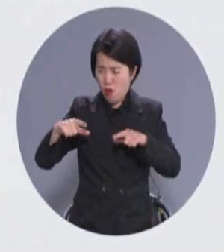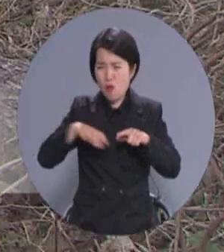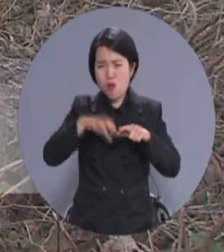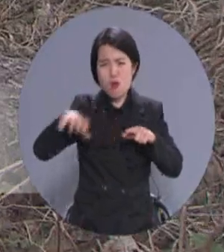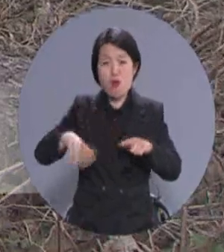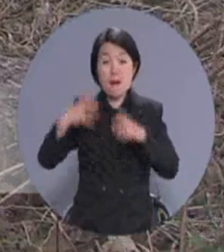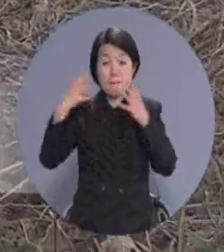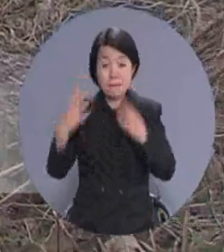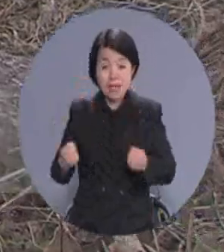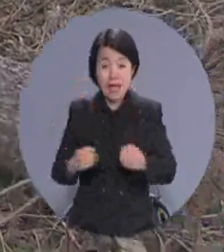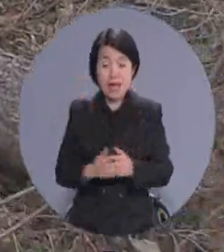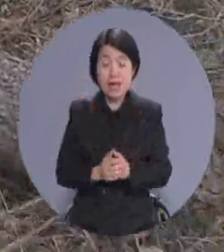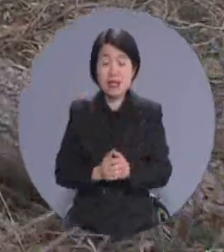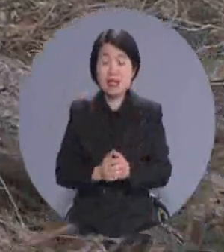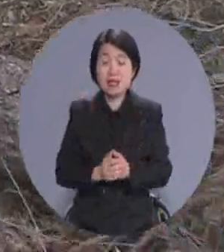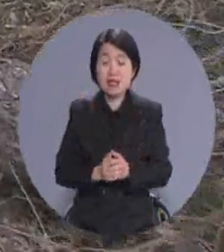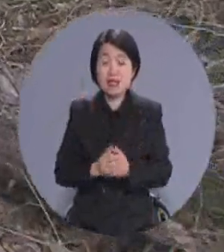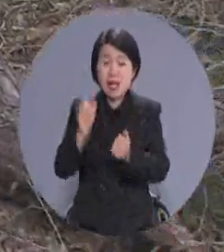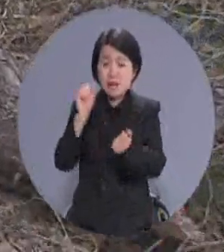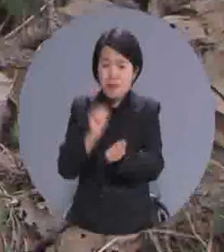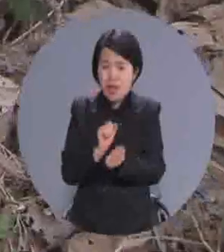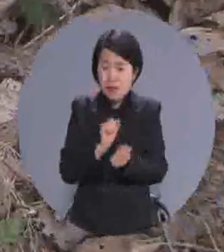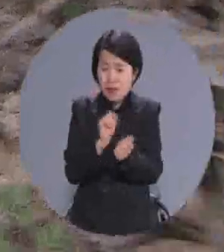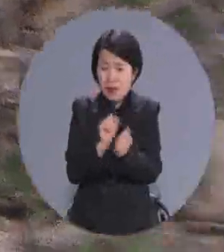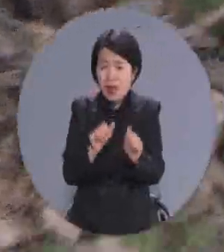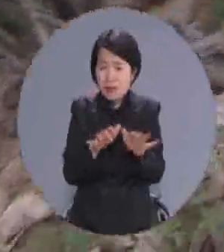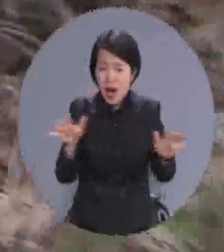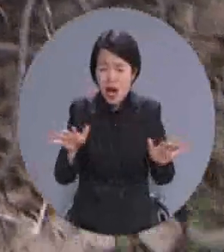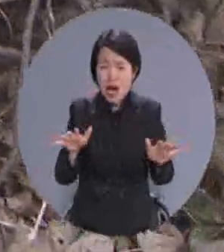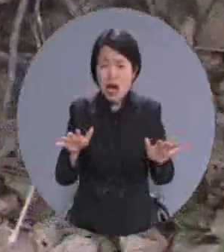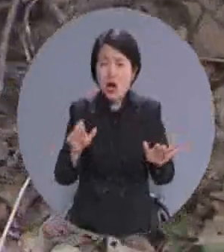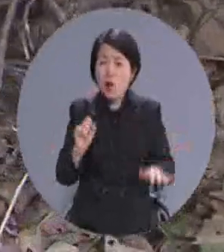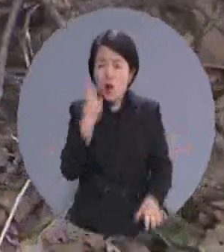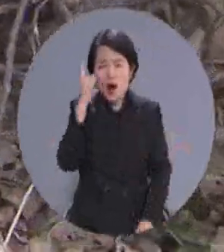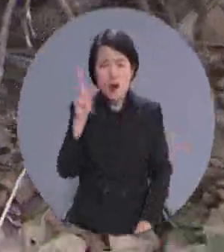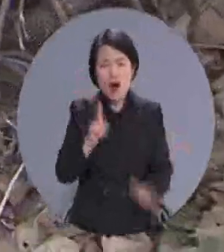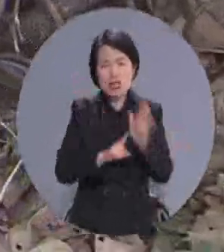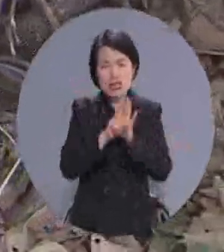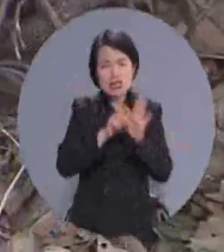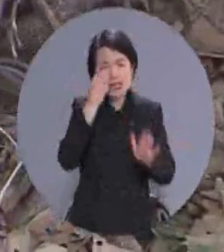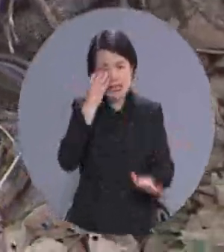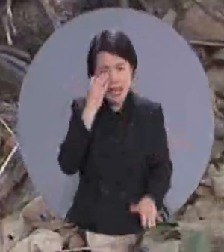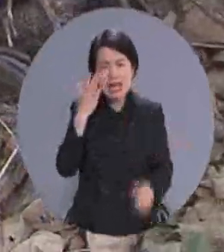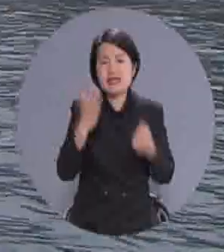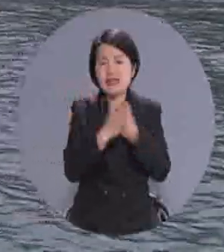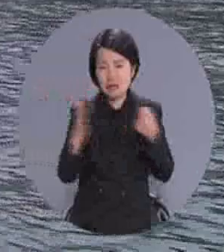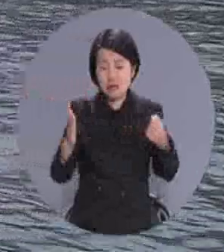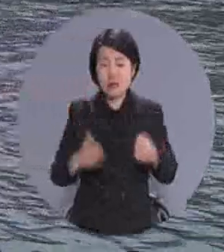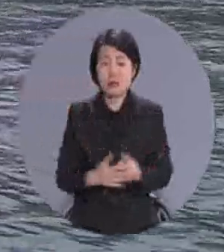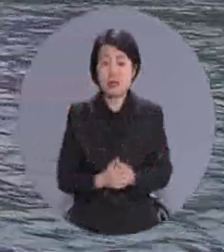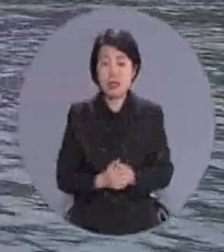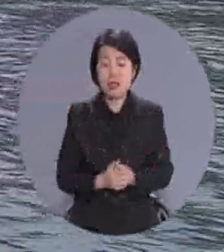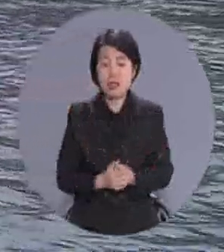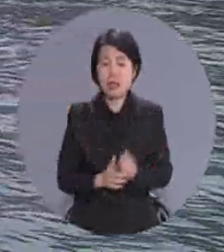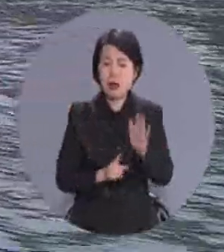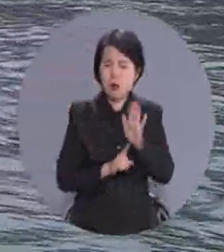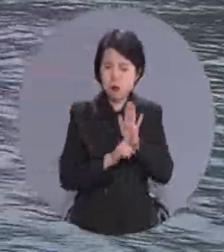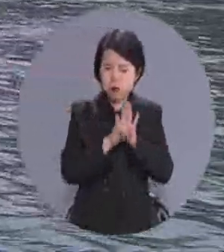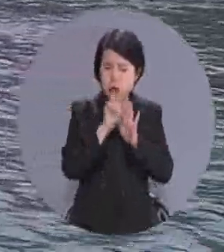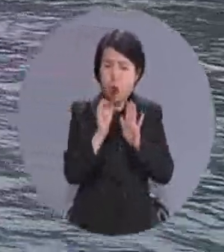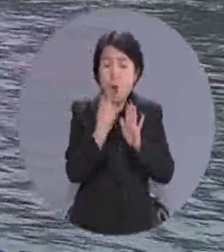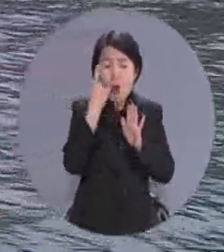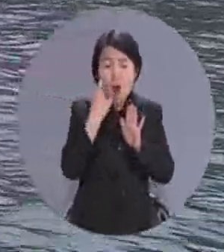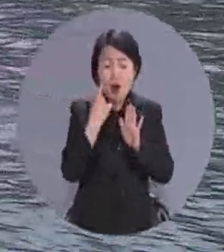있습니다. 소나무 재선충병의 확산은 기후변화가 가장 큰 원인으로 분석됩니다. 이상고온 등의